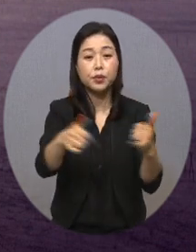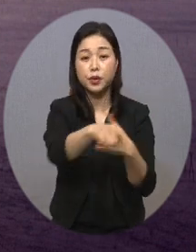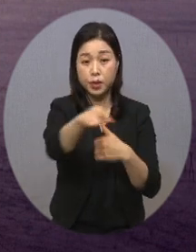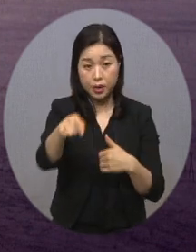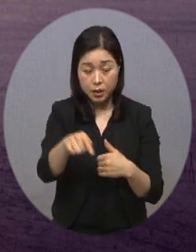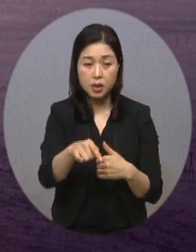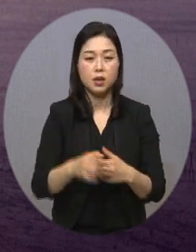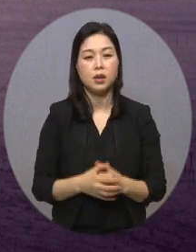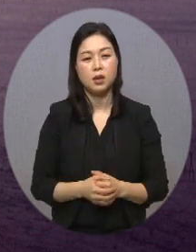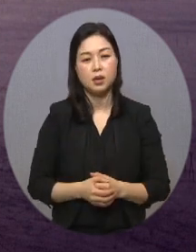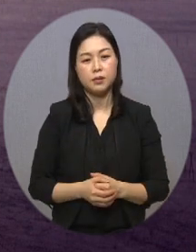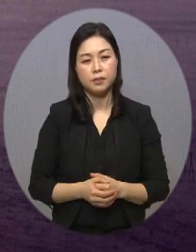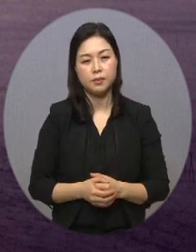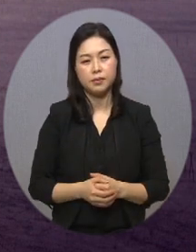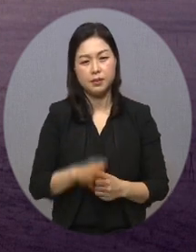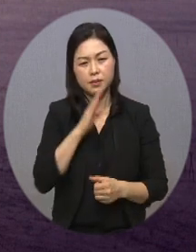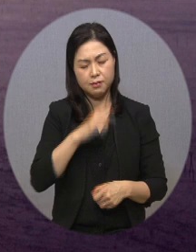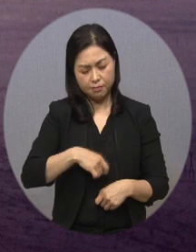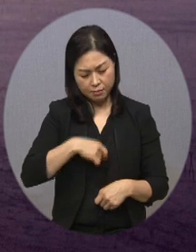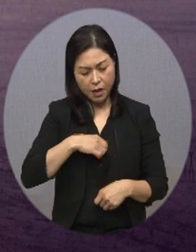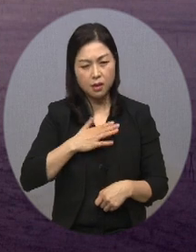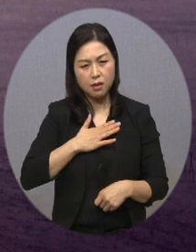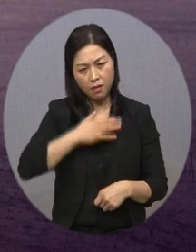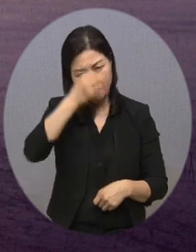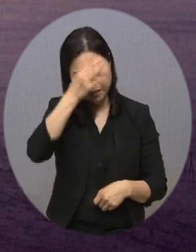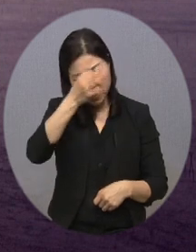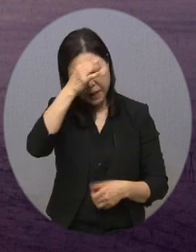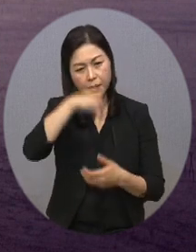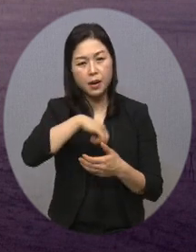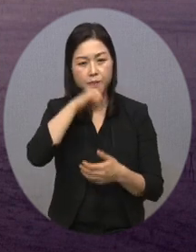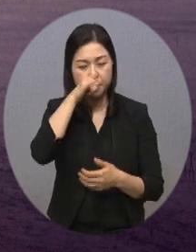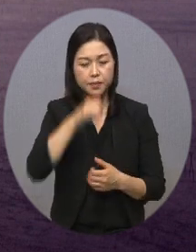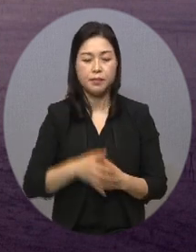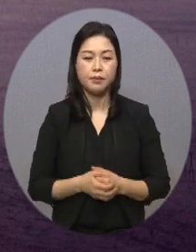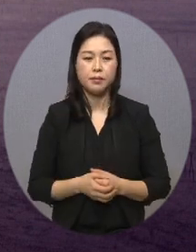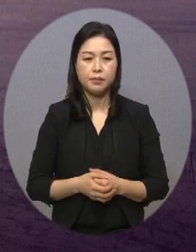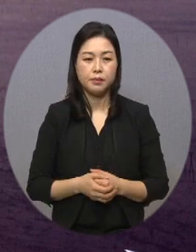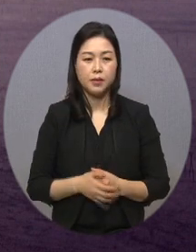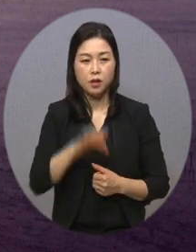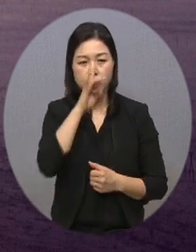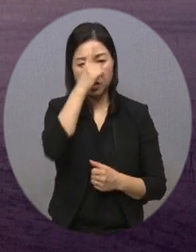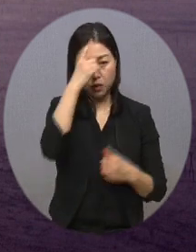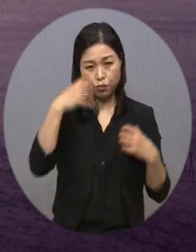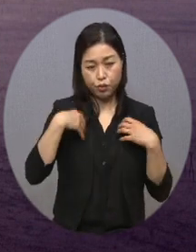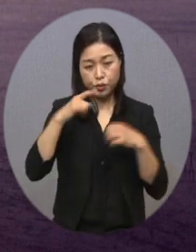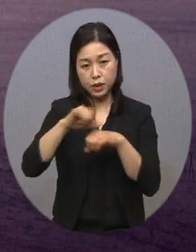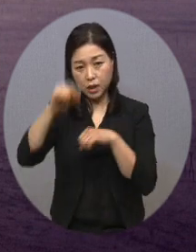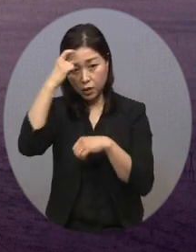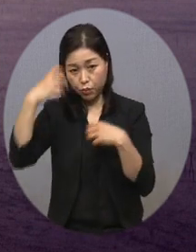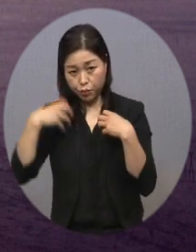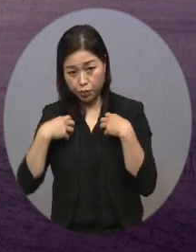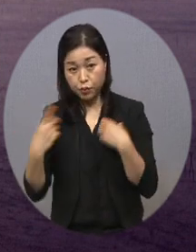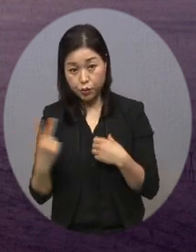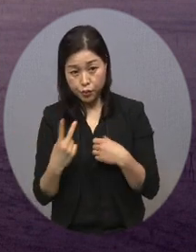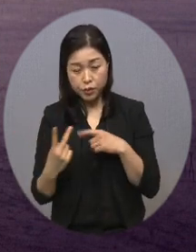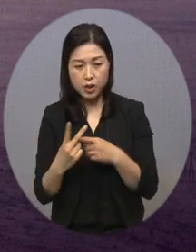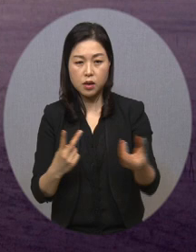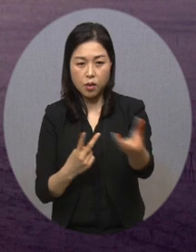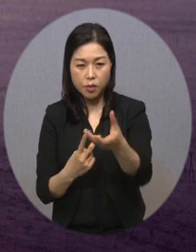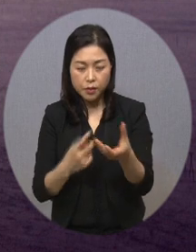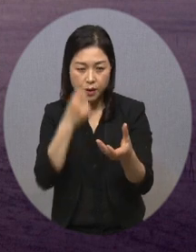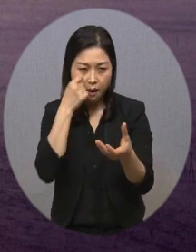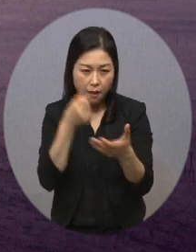취약계층 여러분들께 진심으로 죄송한 마음을 가지고 있습니다. 중앙정부와 지방정부에서 여러분들의